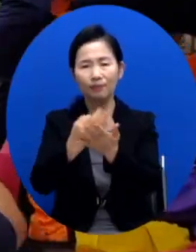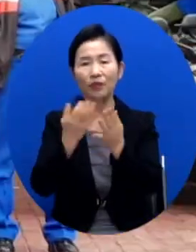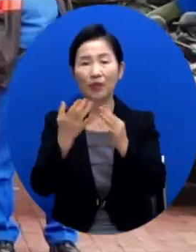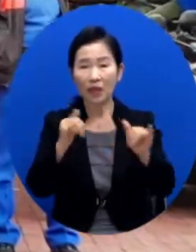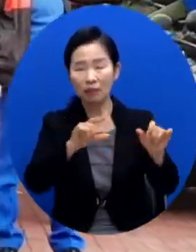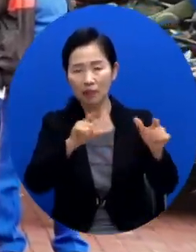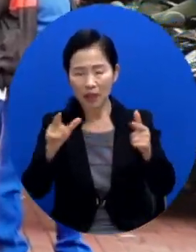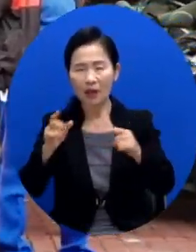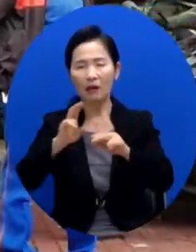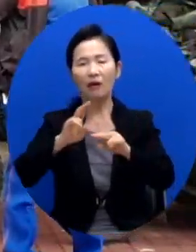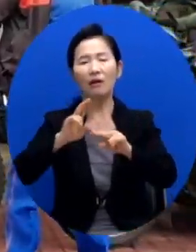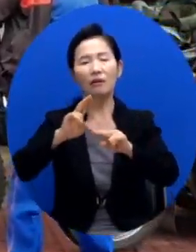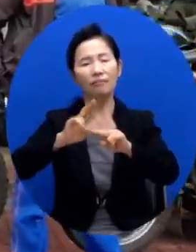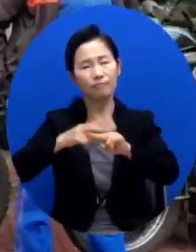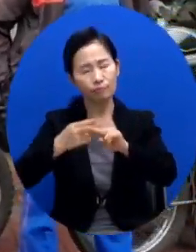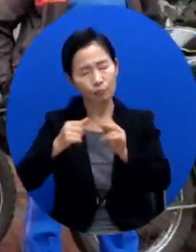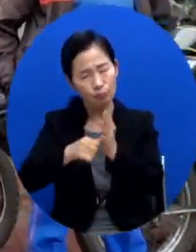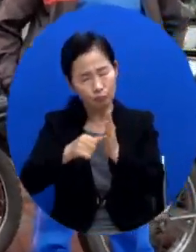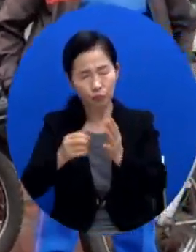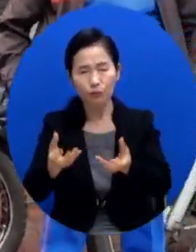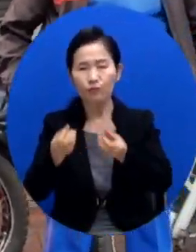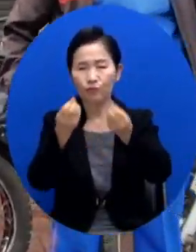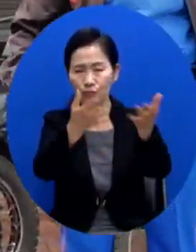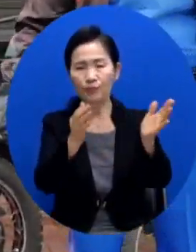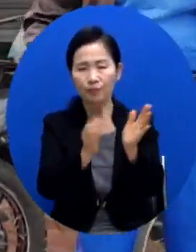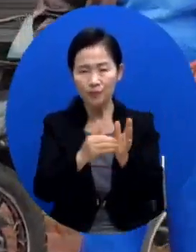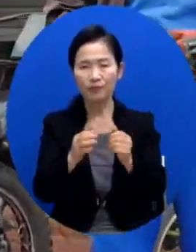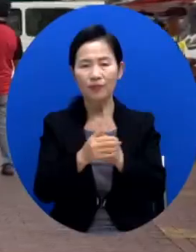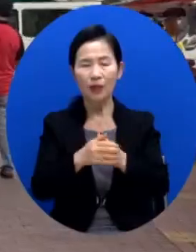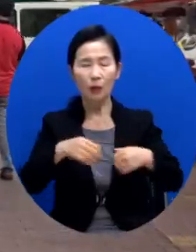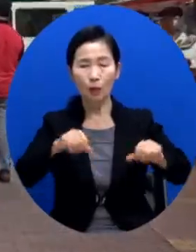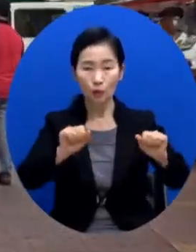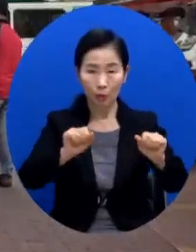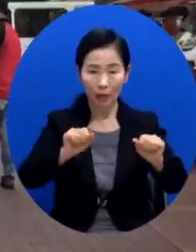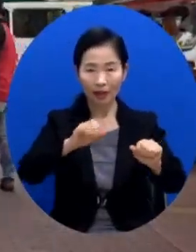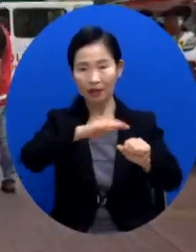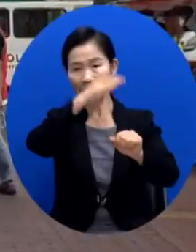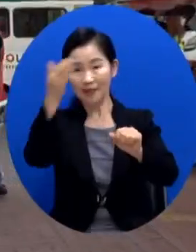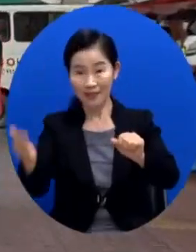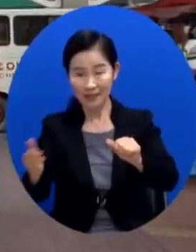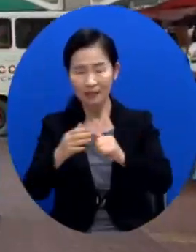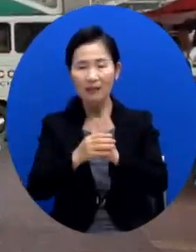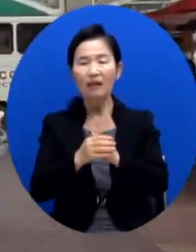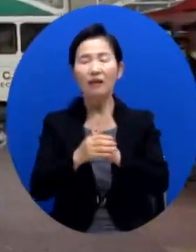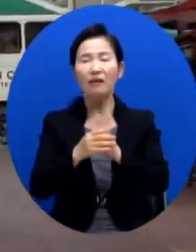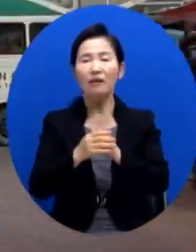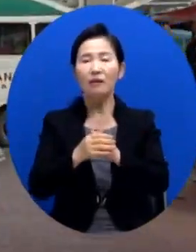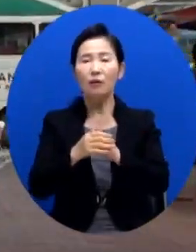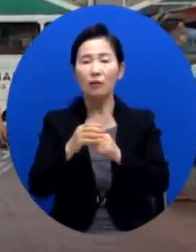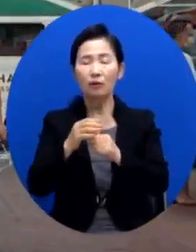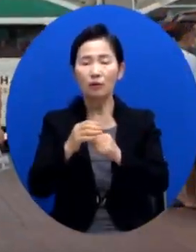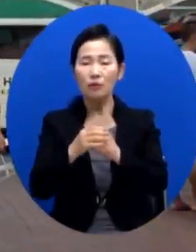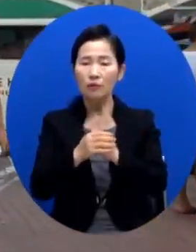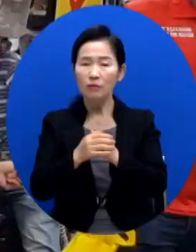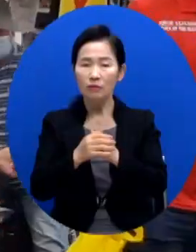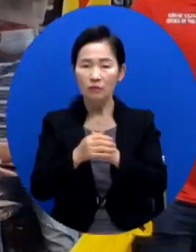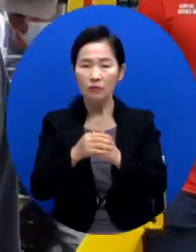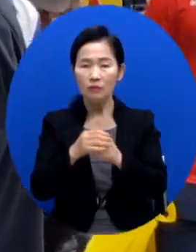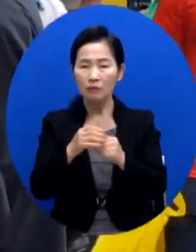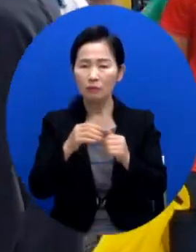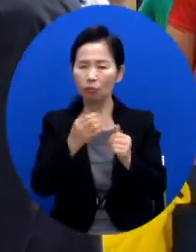전달했습니다. 트라이시클은 오토바이에 사이드카를 결합한 형태로 필리핀에선 대표적인 대중교통수단 중